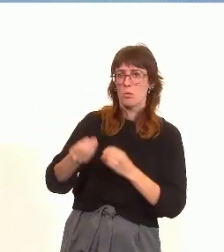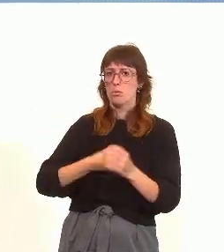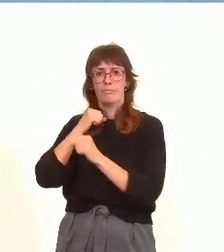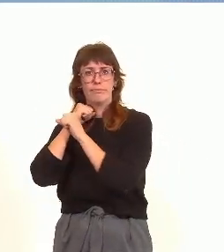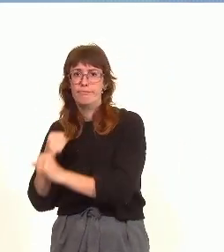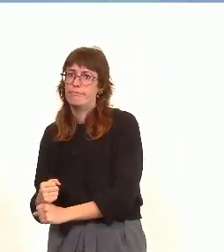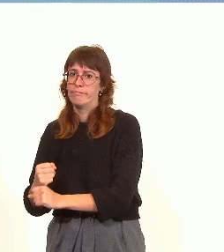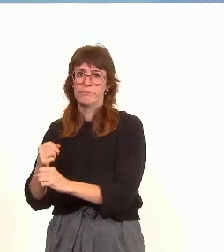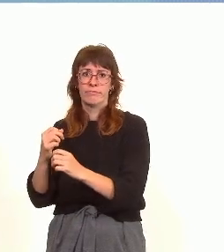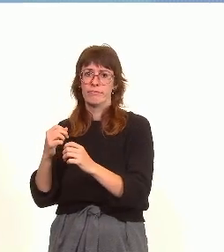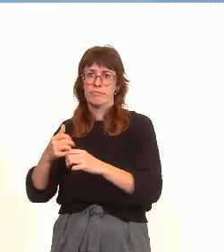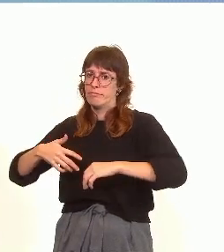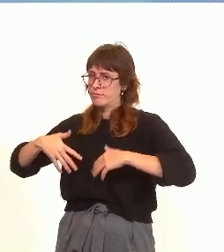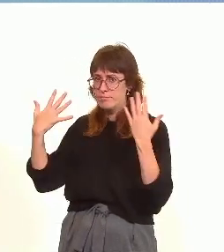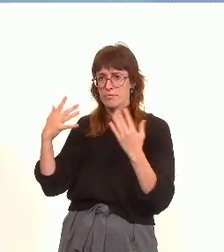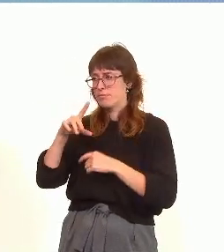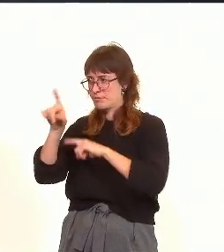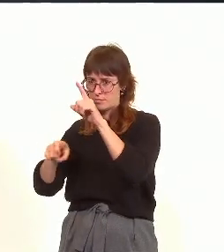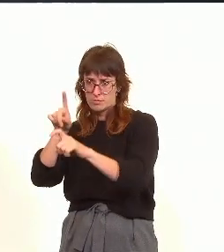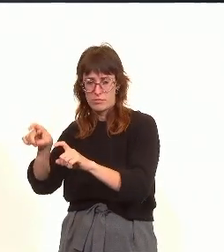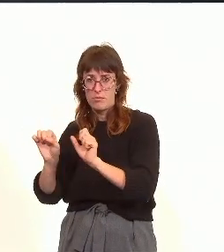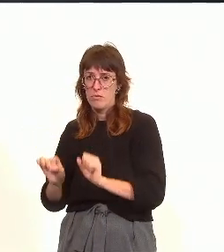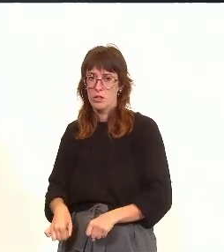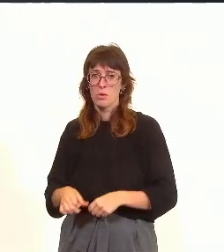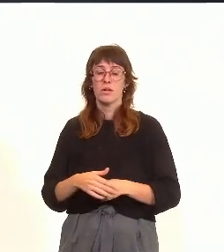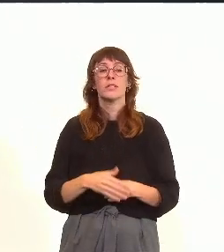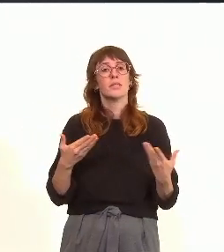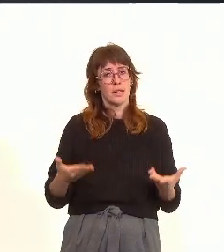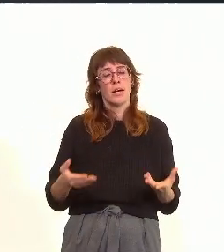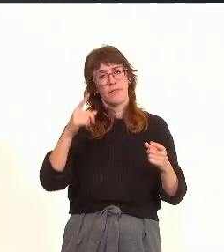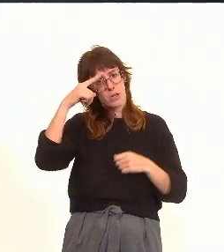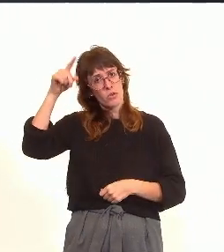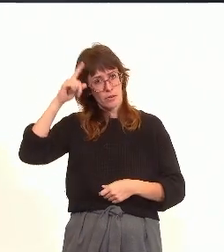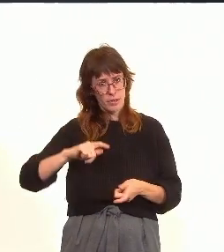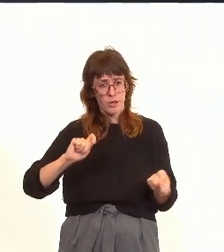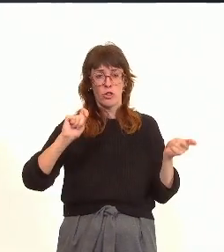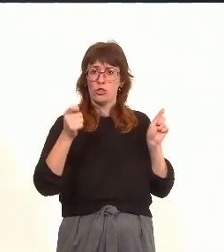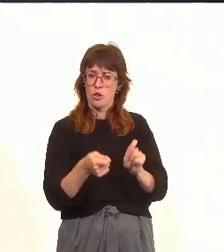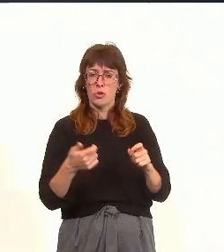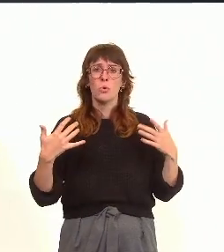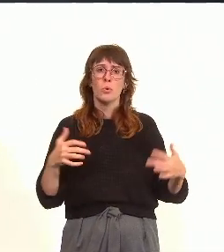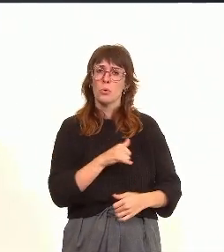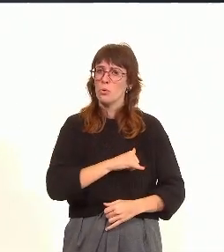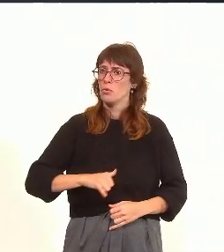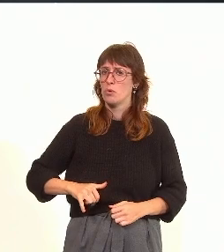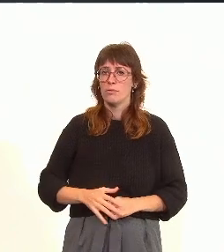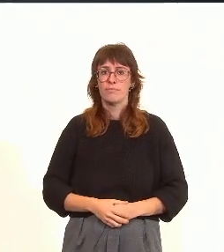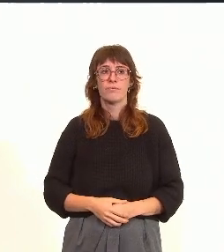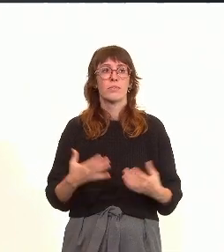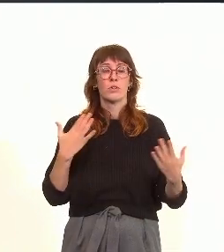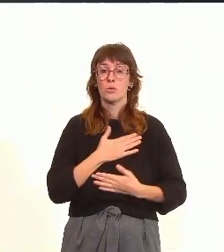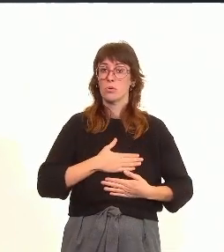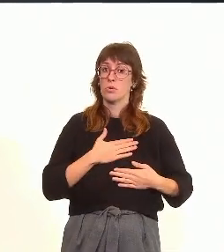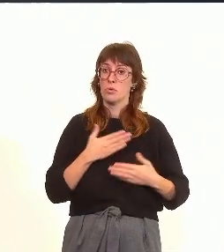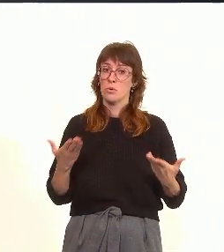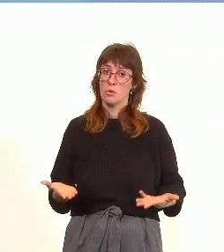un vrai changement philosophique. Alors, je me réjouis qu'on puisse capitaliser aujourd'hui ces enseignements. Je sais qu'on aura l'occasion